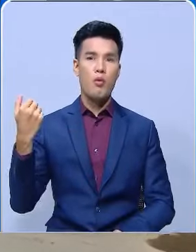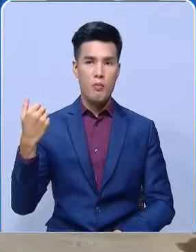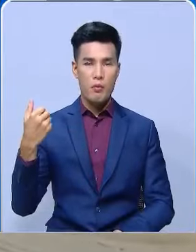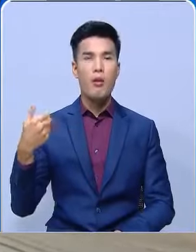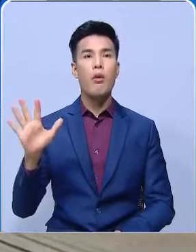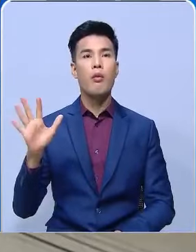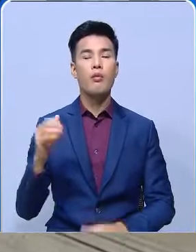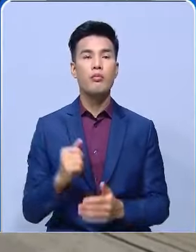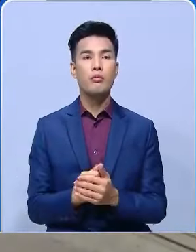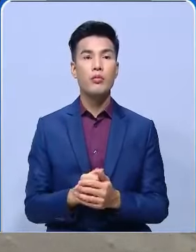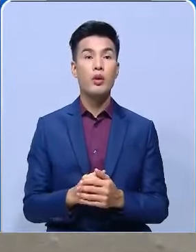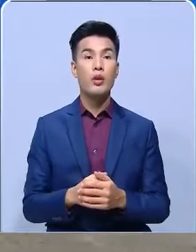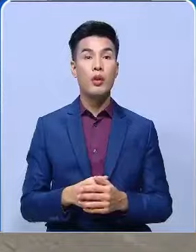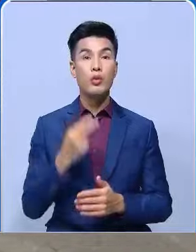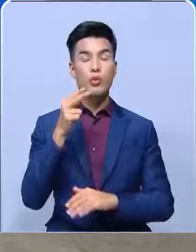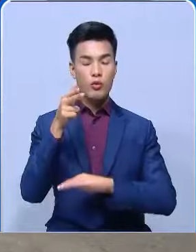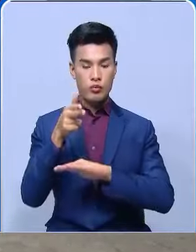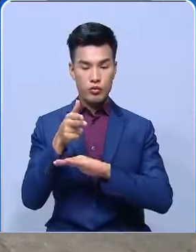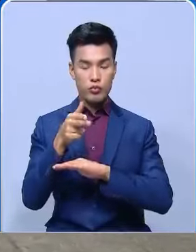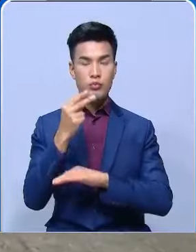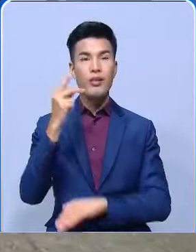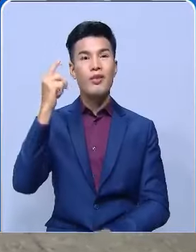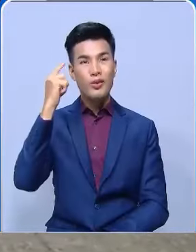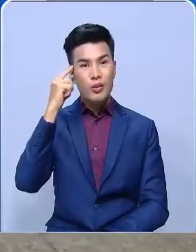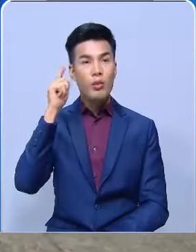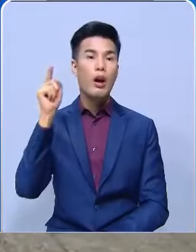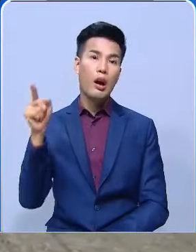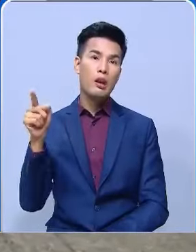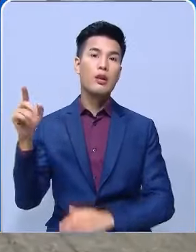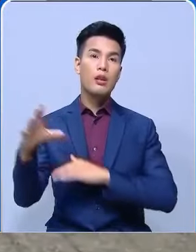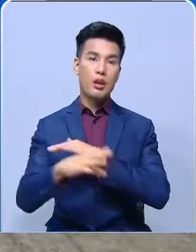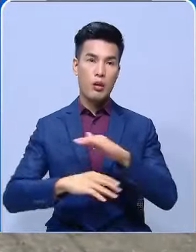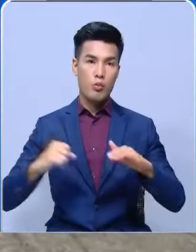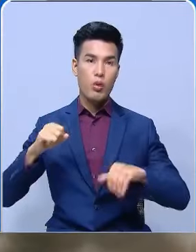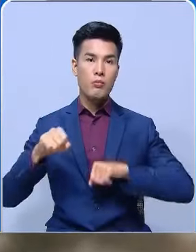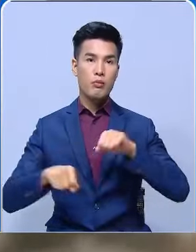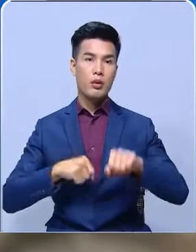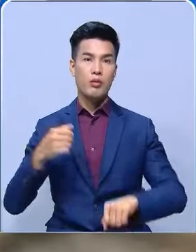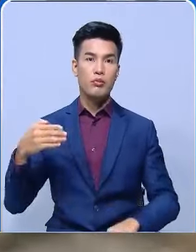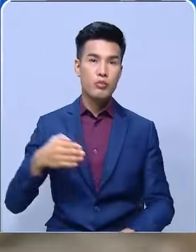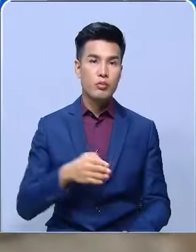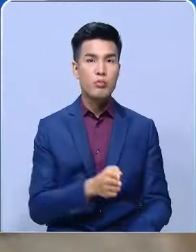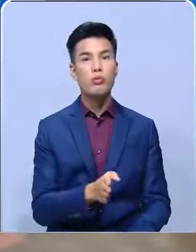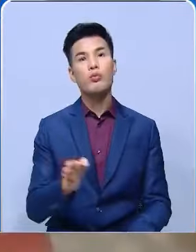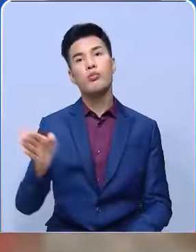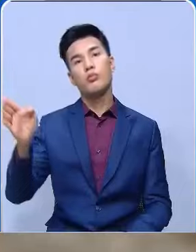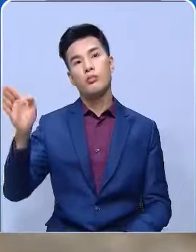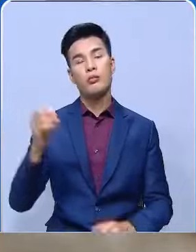ค่ะจนเมื่อเปิดภาพจากกล้องวงจรปิดถึงได้รู้ว่าเอ้าถูกคนร้ายปั่นจักรยานเข้ามาแล้วก็ย่องขโมยของไปแล้